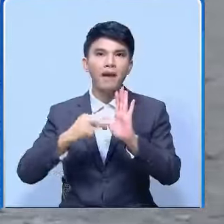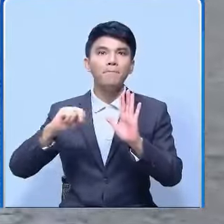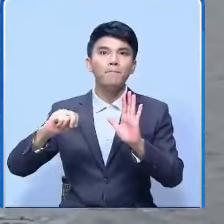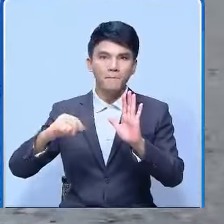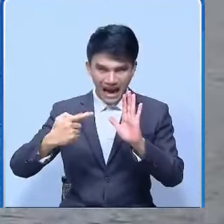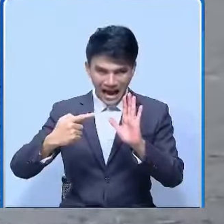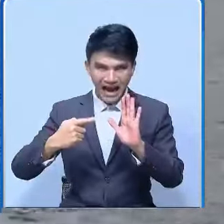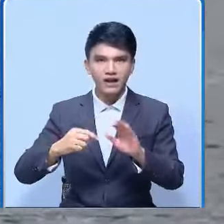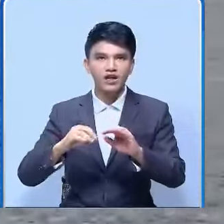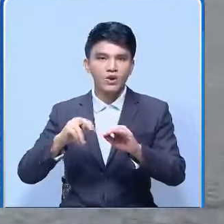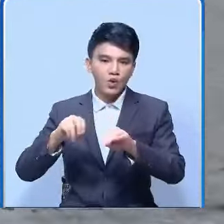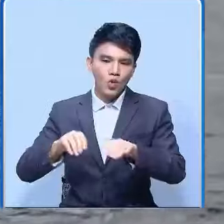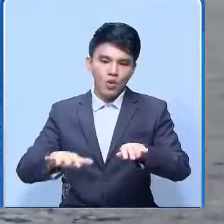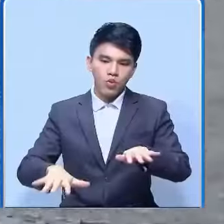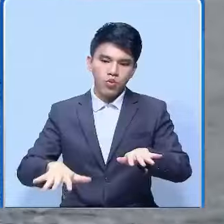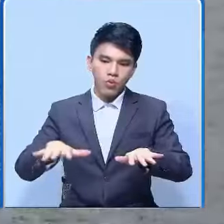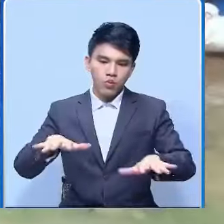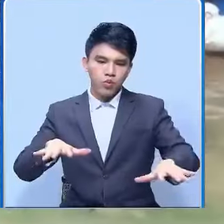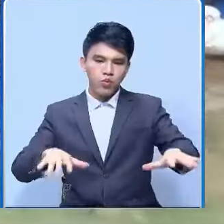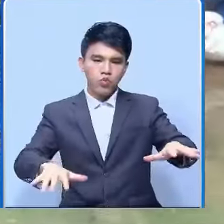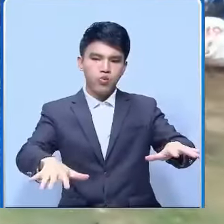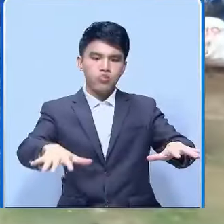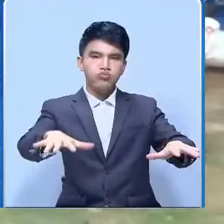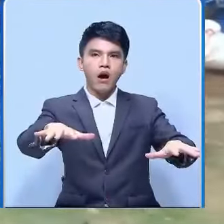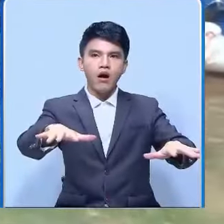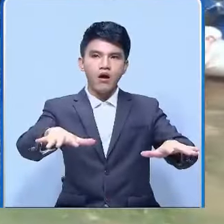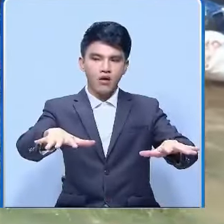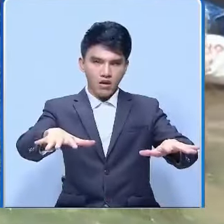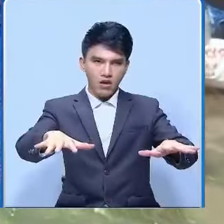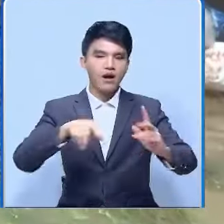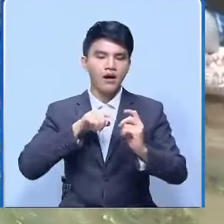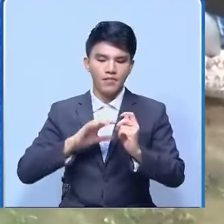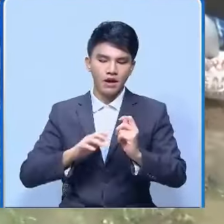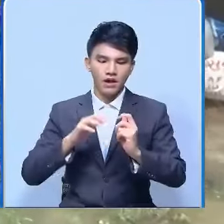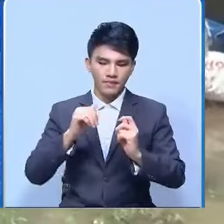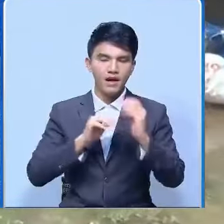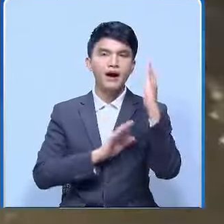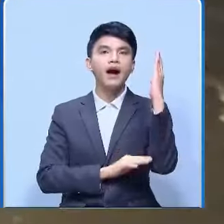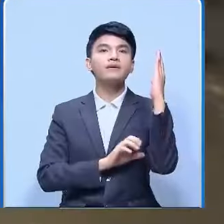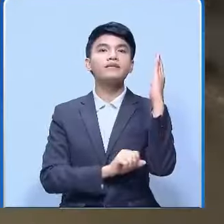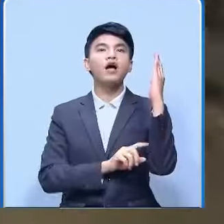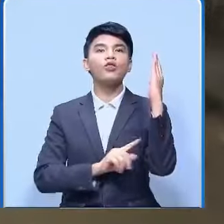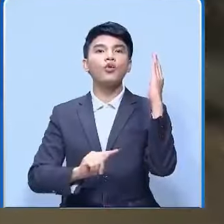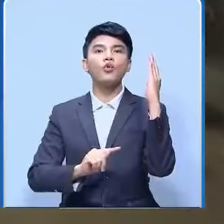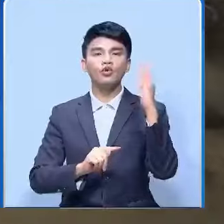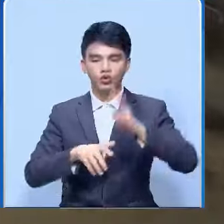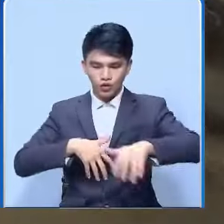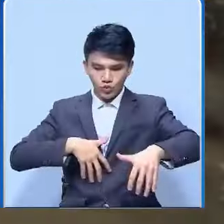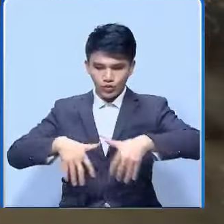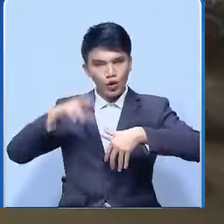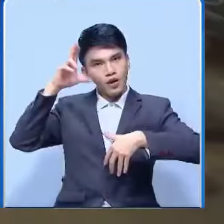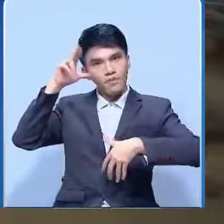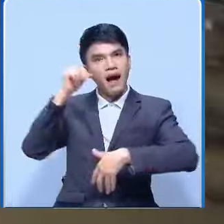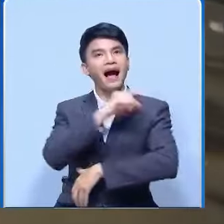ลงทะเลไม่ทันเนี่ยก็ท่วมชุมชนตลาดสดเทศบาลเมืองสตูลและก็ชุมชนม้าขาวชาวบ้านได้รับผลกระทบไป70